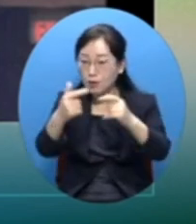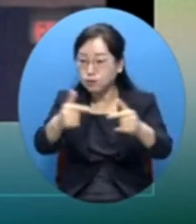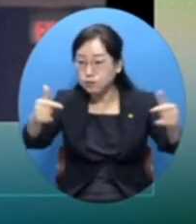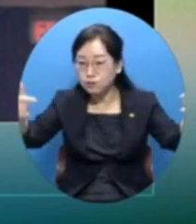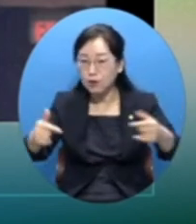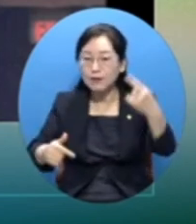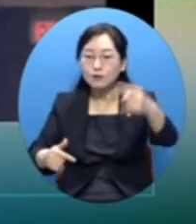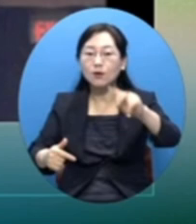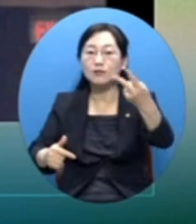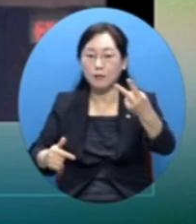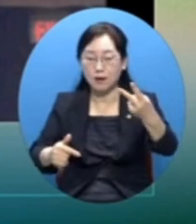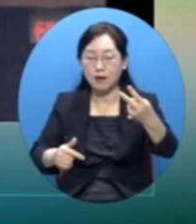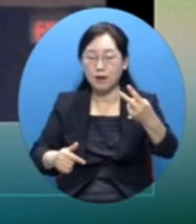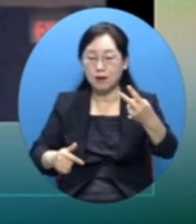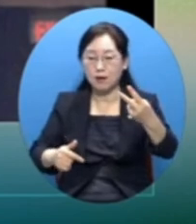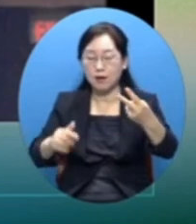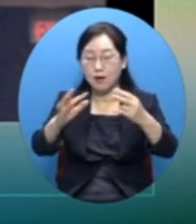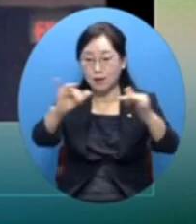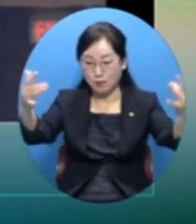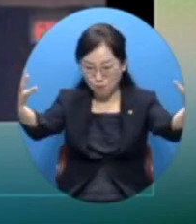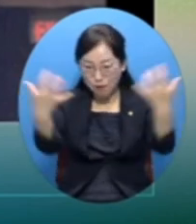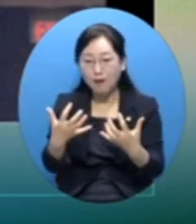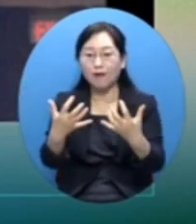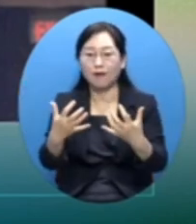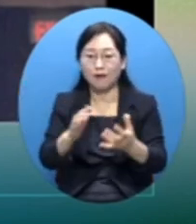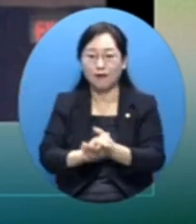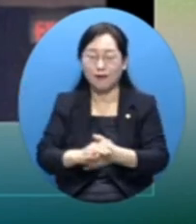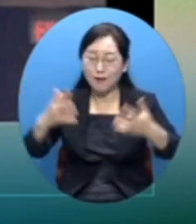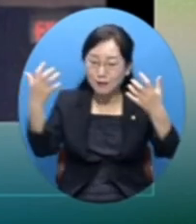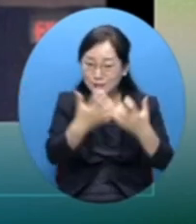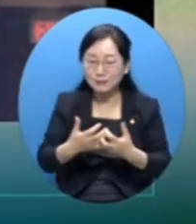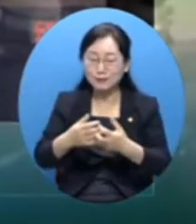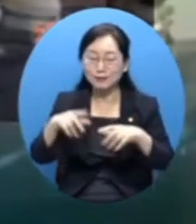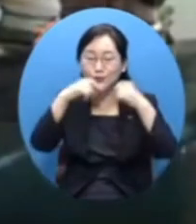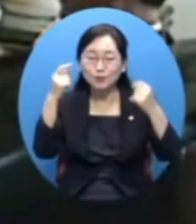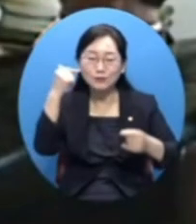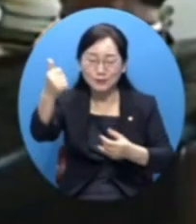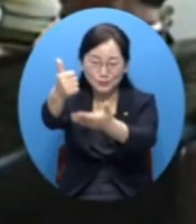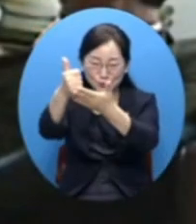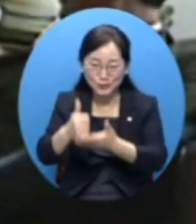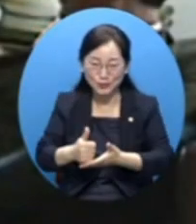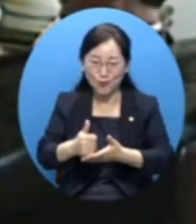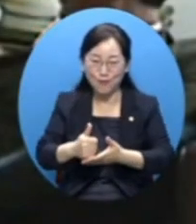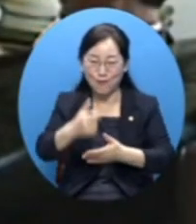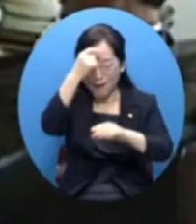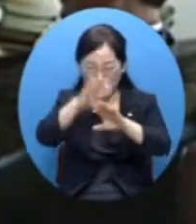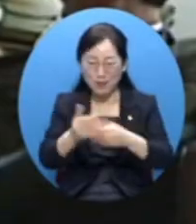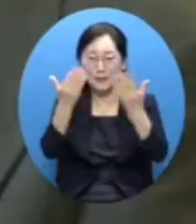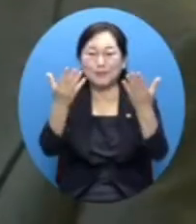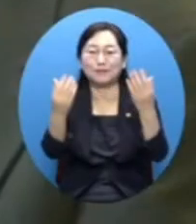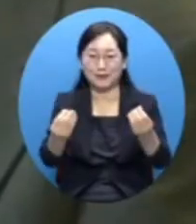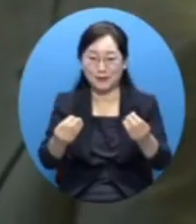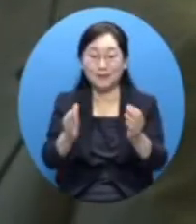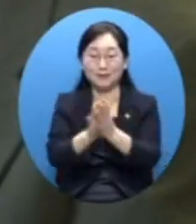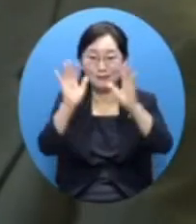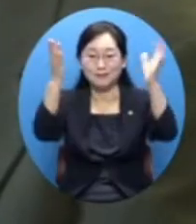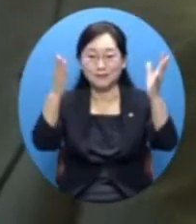했습니다 그래서이 성전을 가득 메우고 우리 주기 목사를 모시고 헌당 예배를 드리게 되었습니다